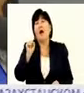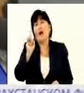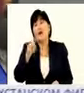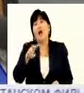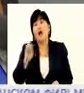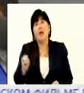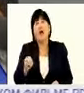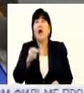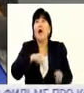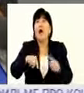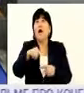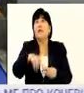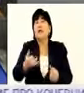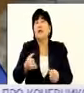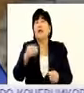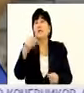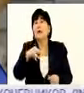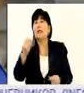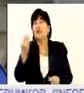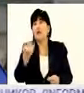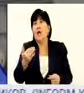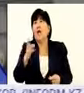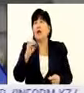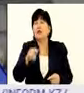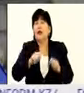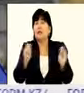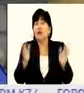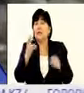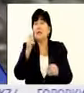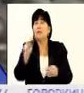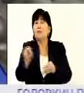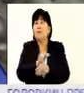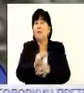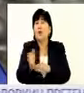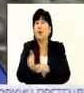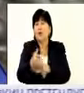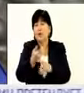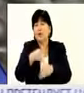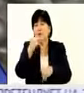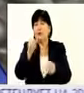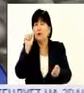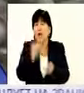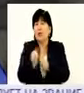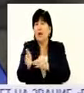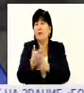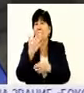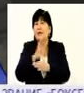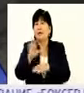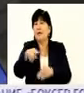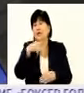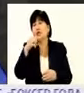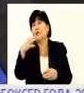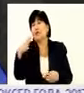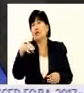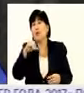А предприниматель Казанаша Удырбаева открыла в ауле Каратерен мини-цех по переработке рыбы. Здесь в сутки замораживается и экспортируется в Россию